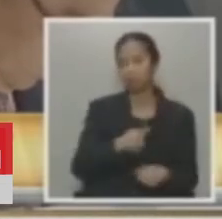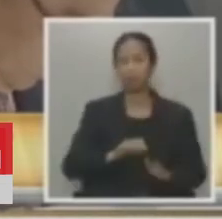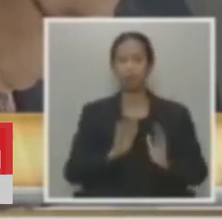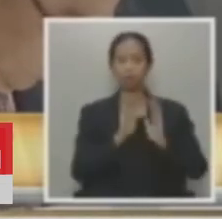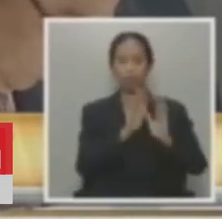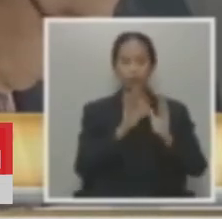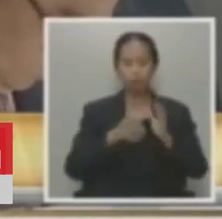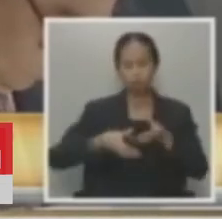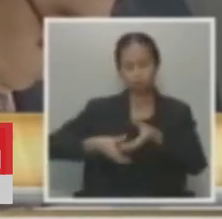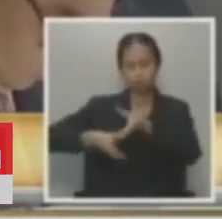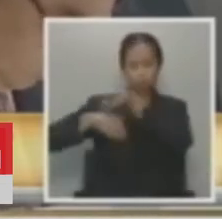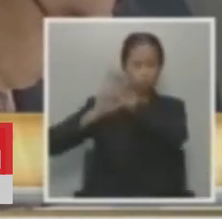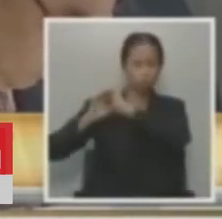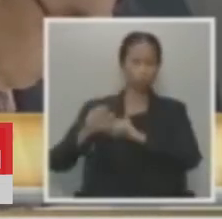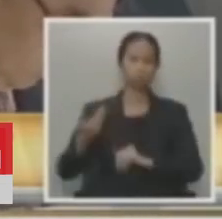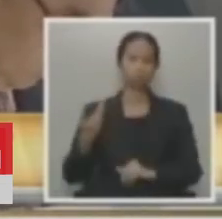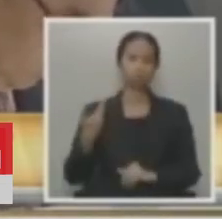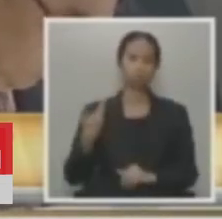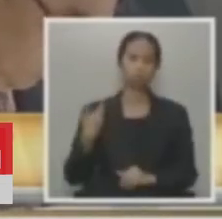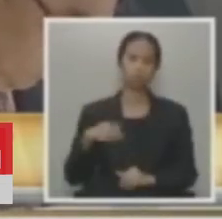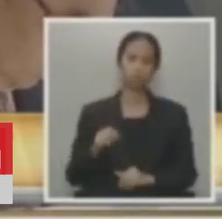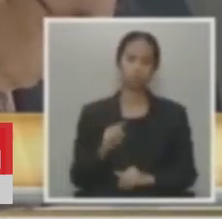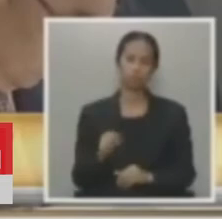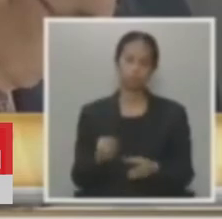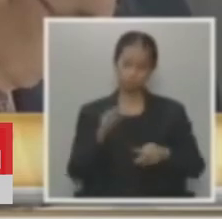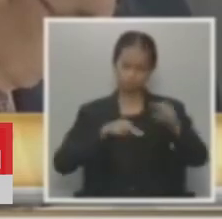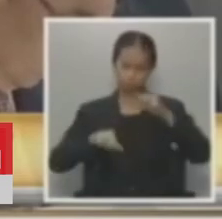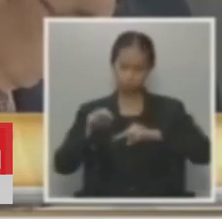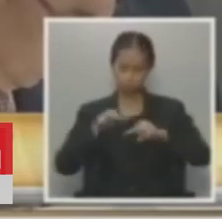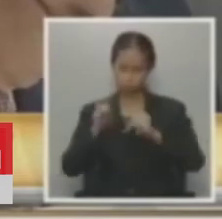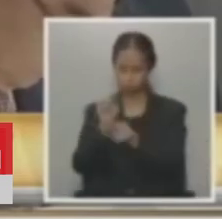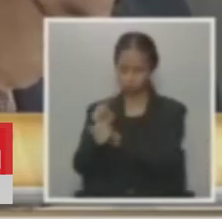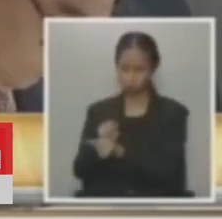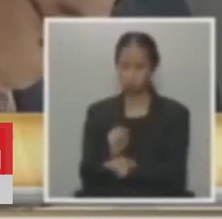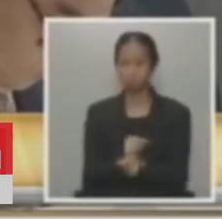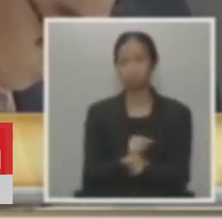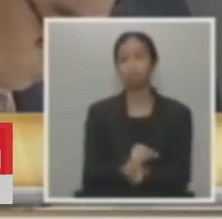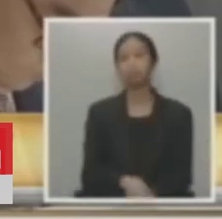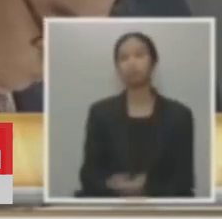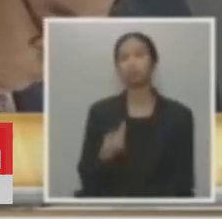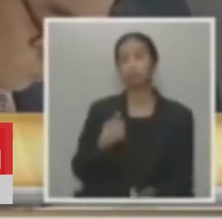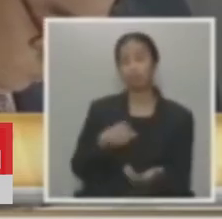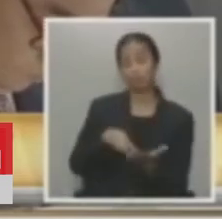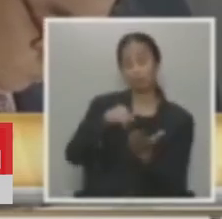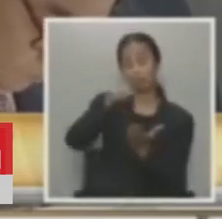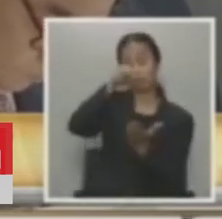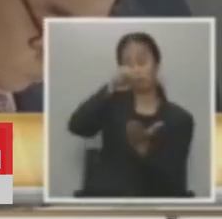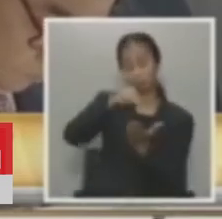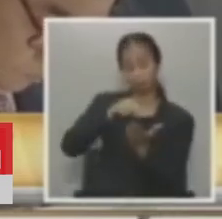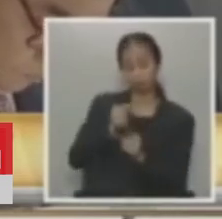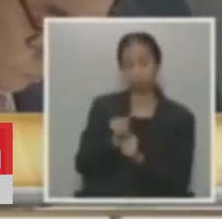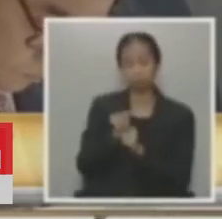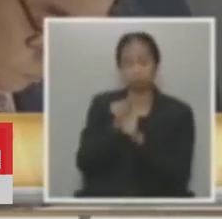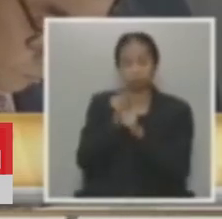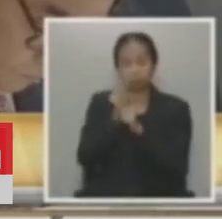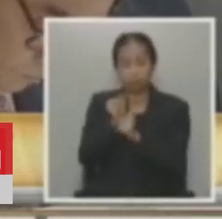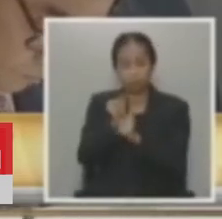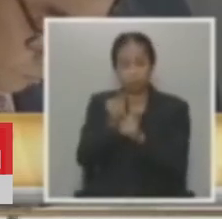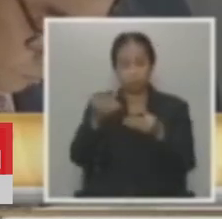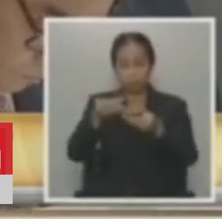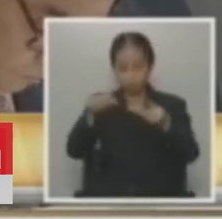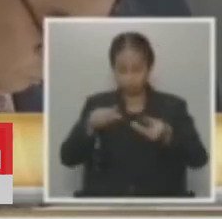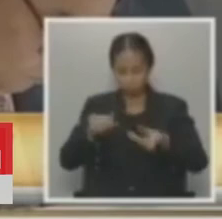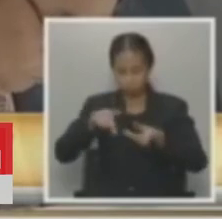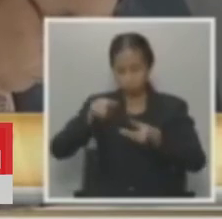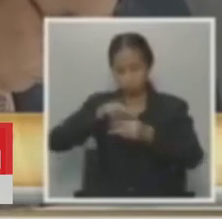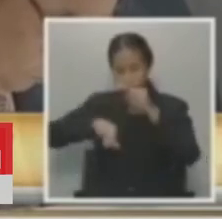นี่มีเพียง10เท่าเท่านั้นกระบอกที่สำรวจมานะผมไม่ได้พูดเอาครับอ่านตามยัตติที่เขาไปทำการสำรวจม